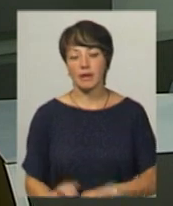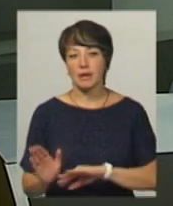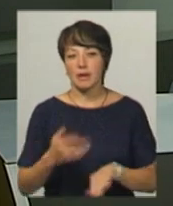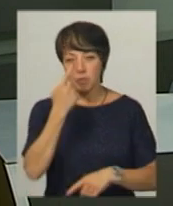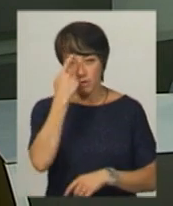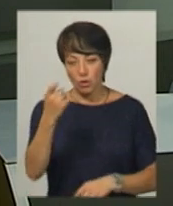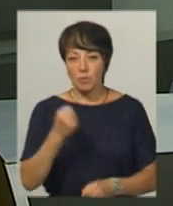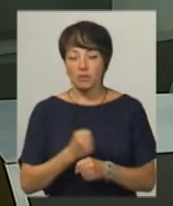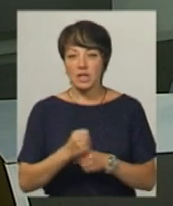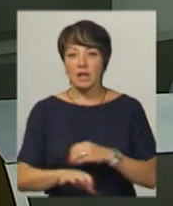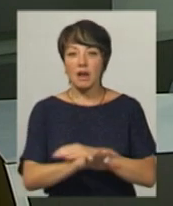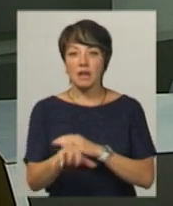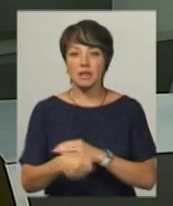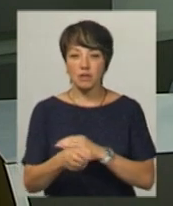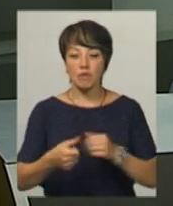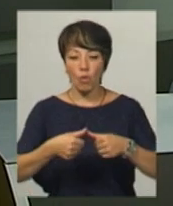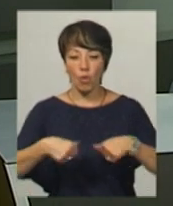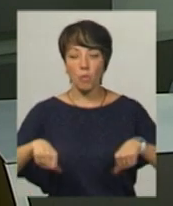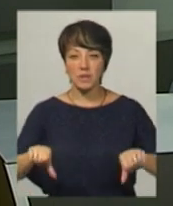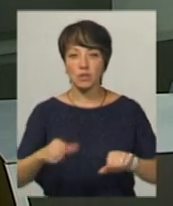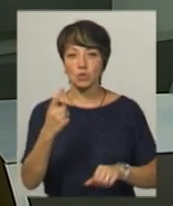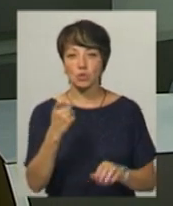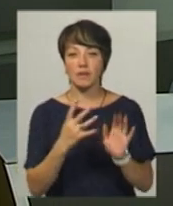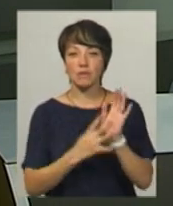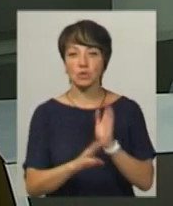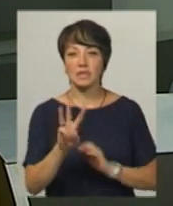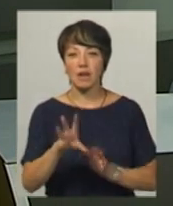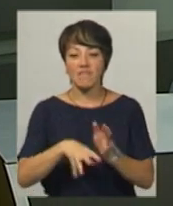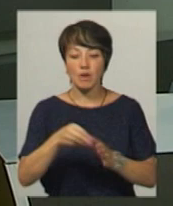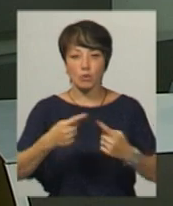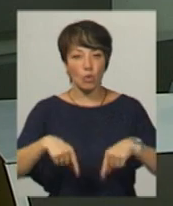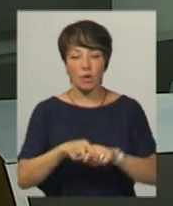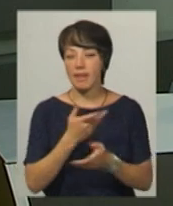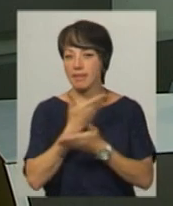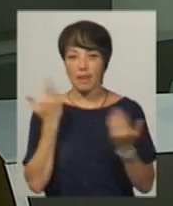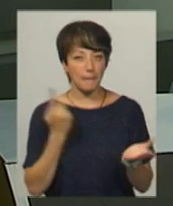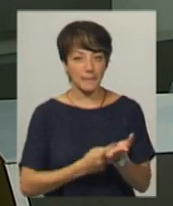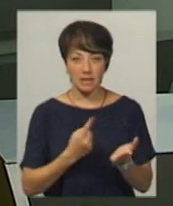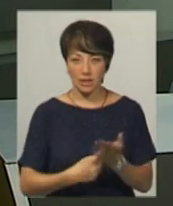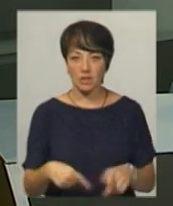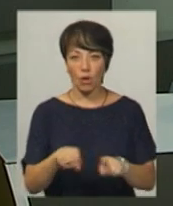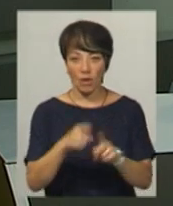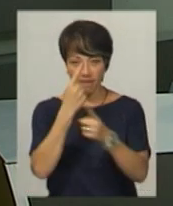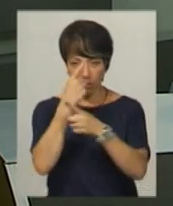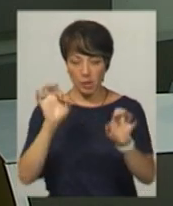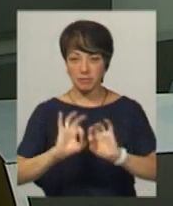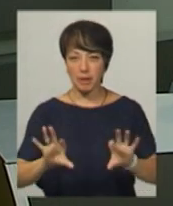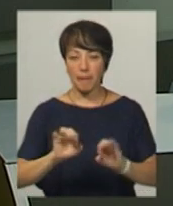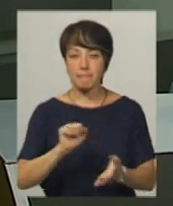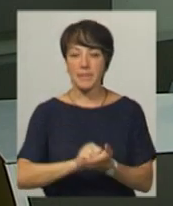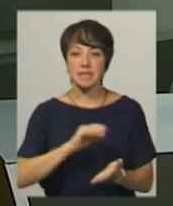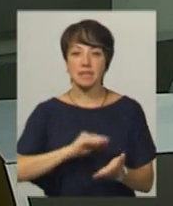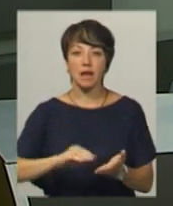Повідомлення про вчинення крадіжки в окружній комісії 193-го виборчого округу не підтвердилось. Таку інформацію нам надала